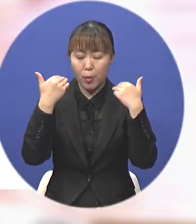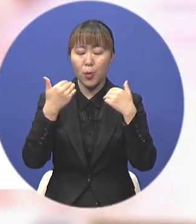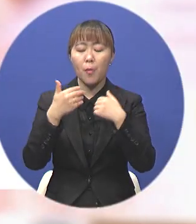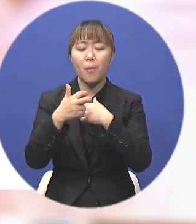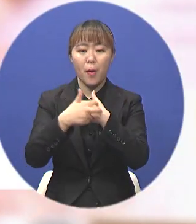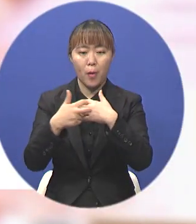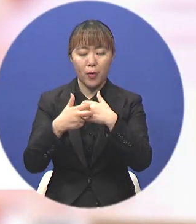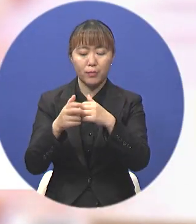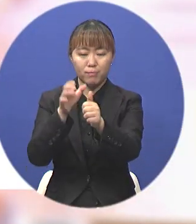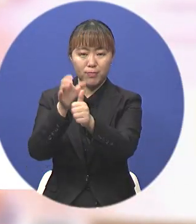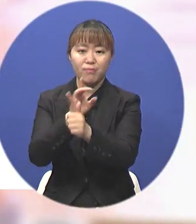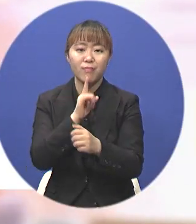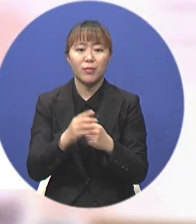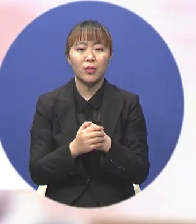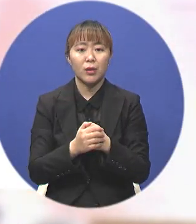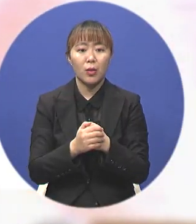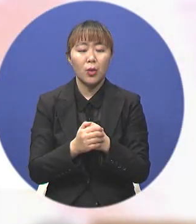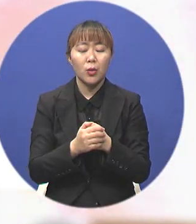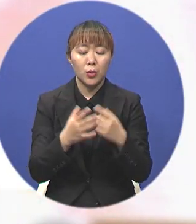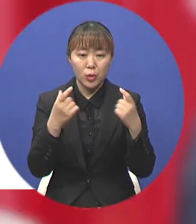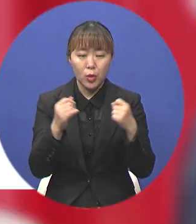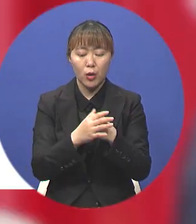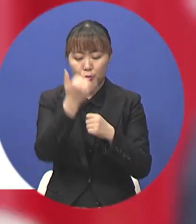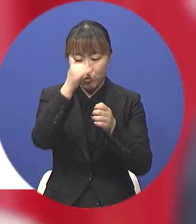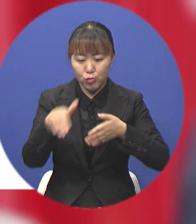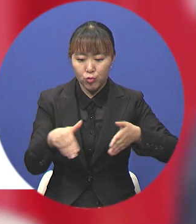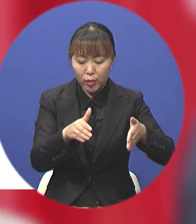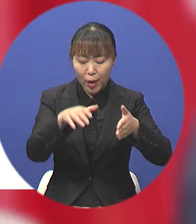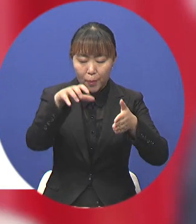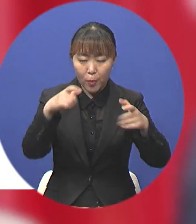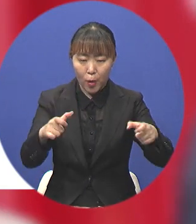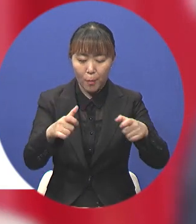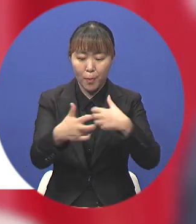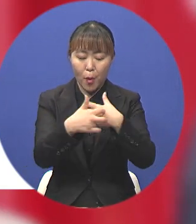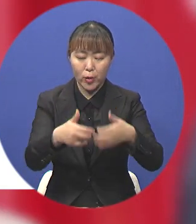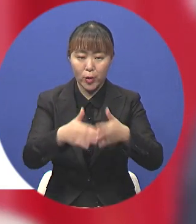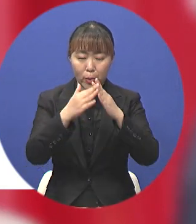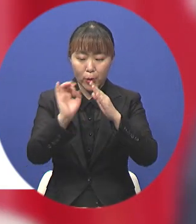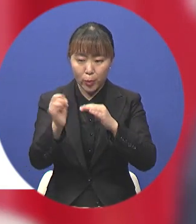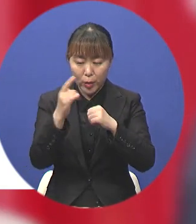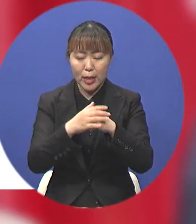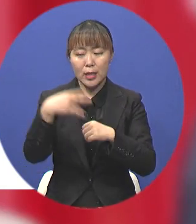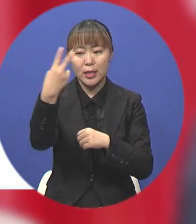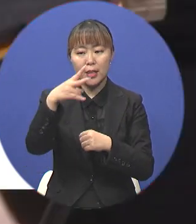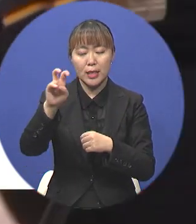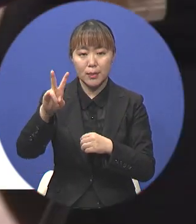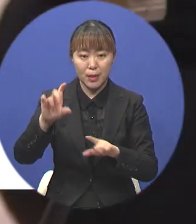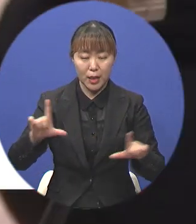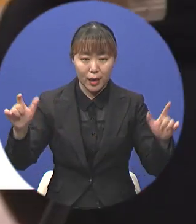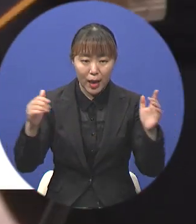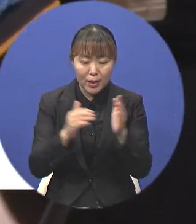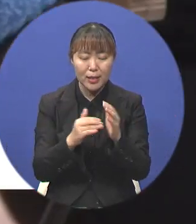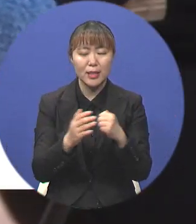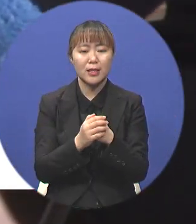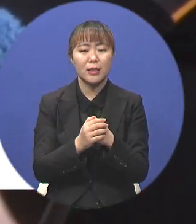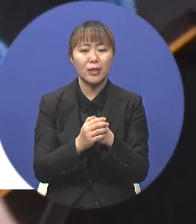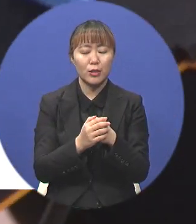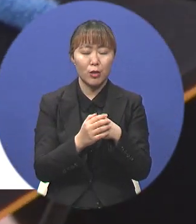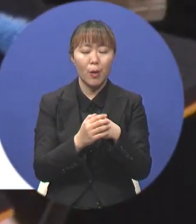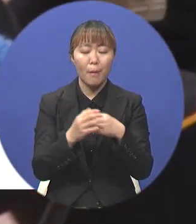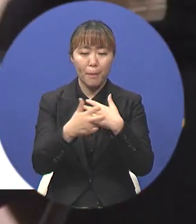계획입니다. 보건복지부는 이번 충남권 병원 설립을 시작으로 2022년까지 어린이 재활병원